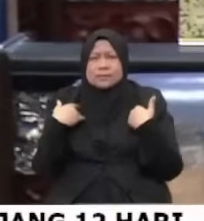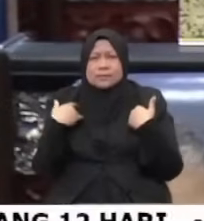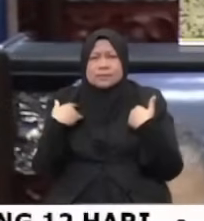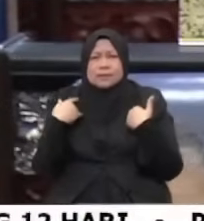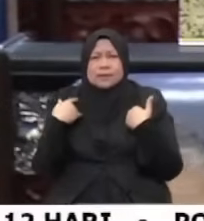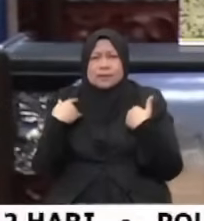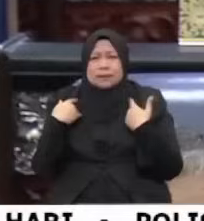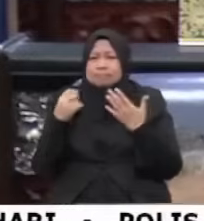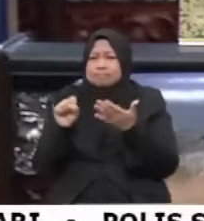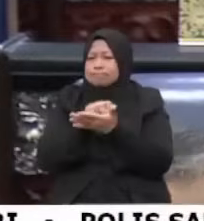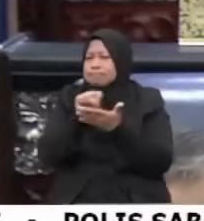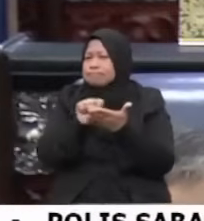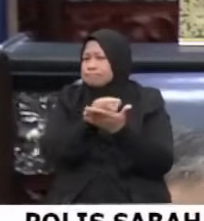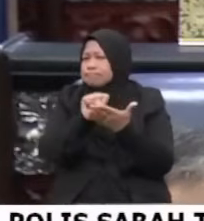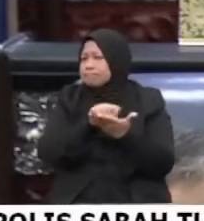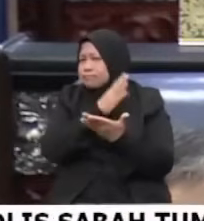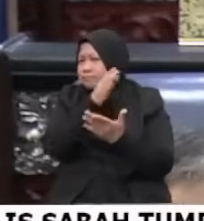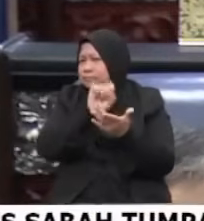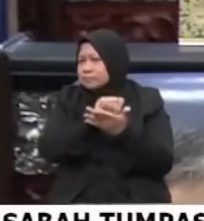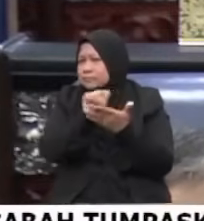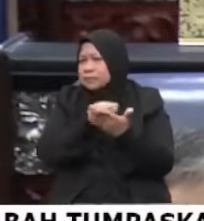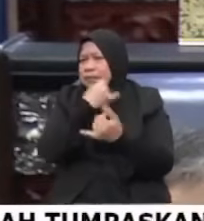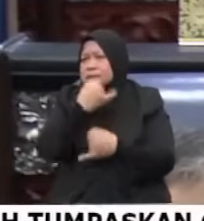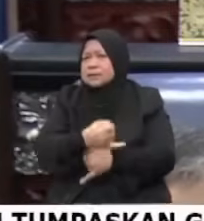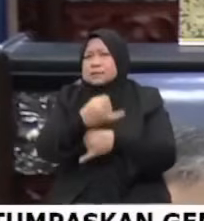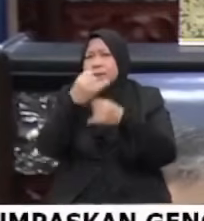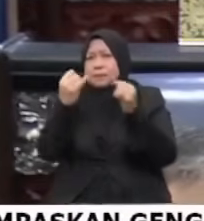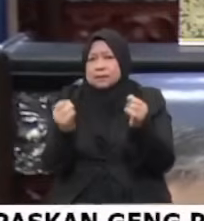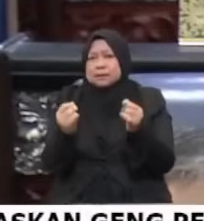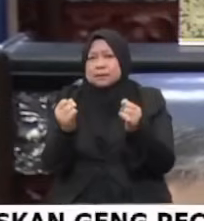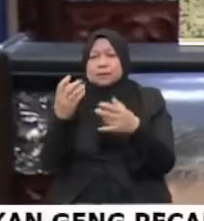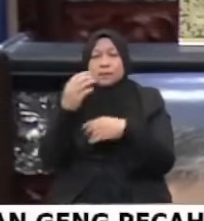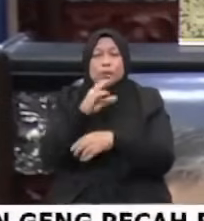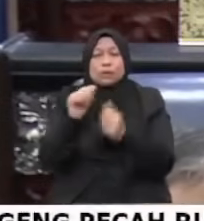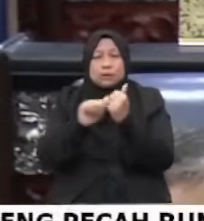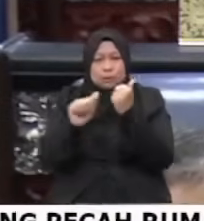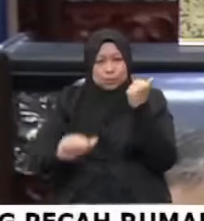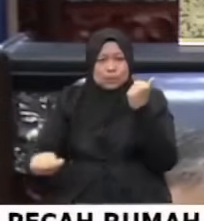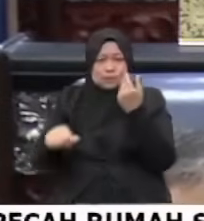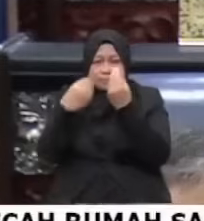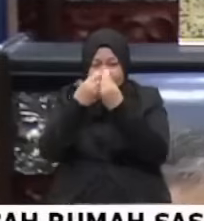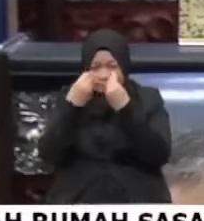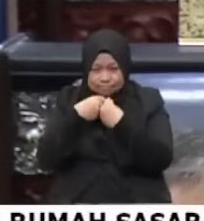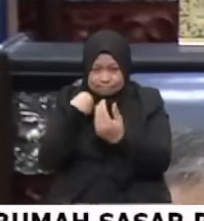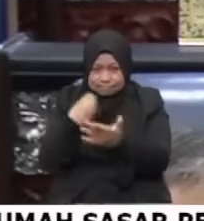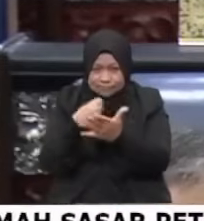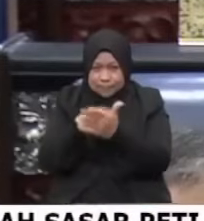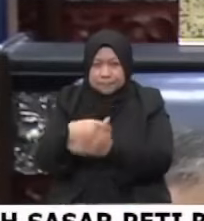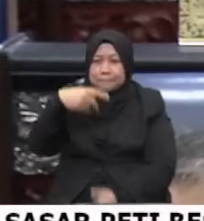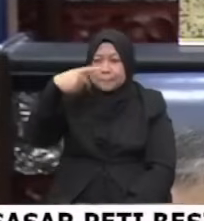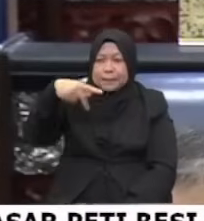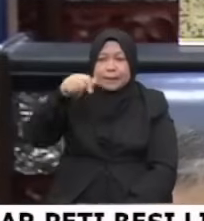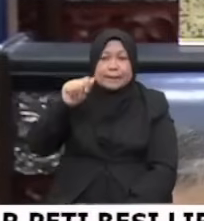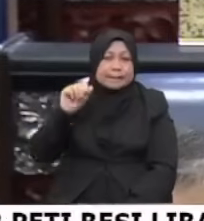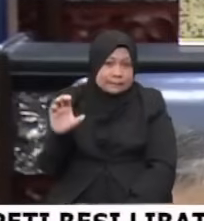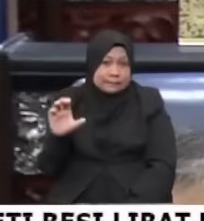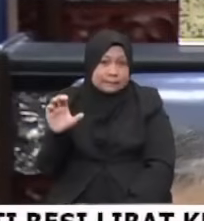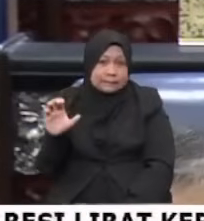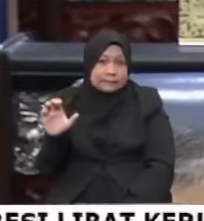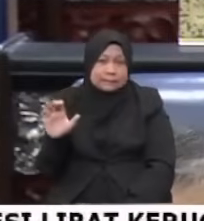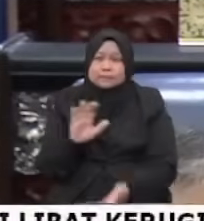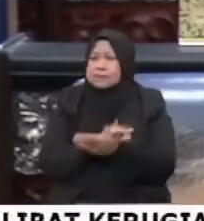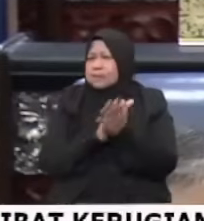tu siasatan oleh jabatan apa tu jawatankuasa kira-kira Wang awam ataupun pac jadi